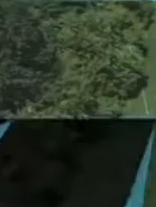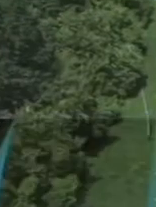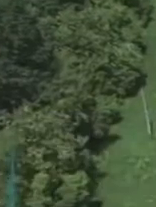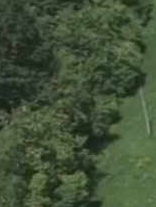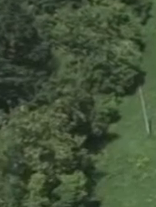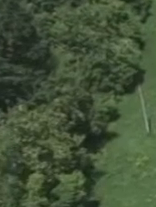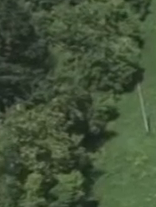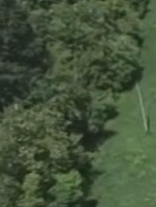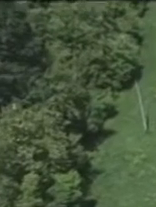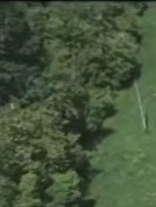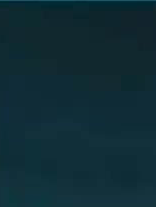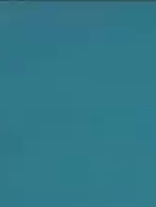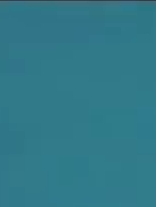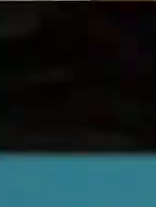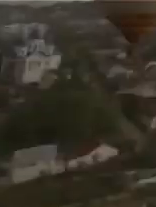Дякую.